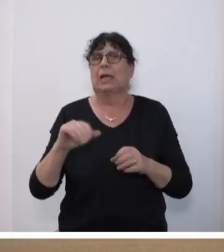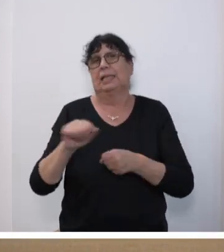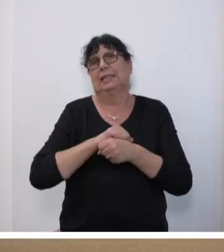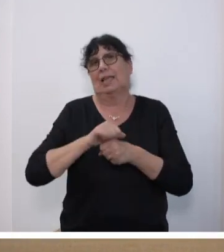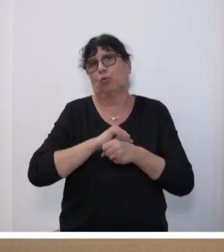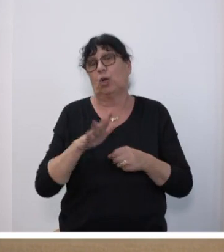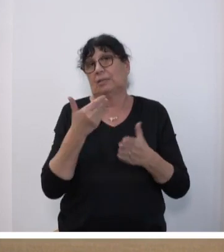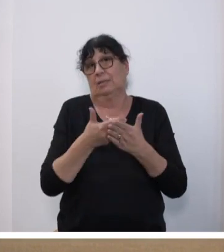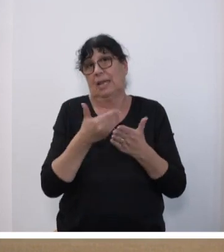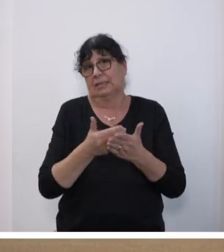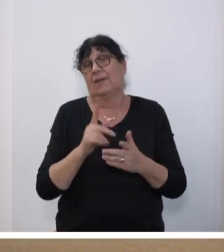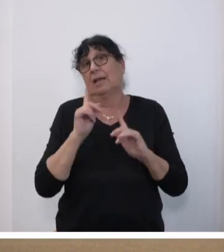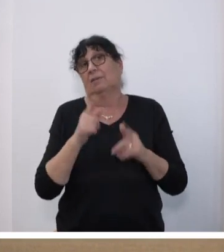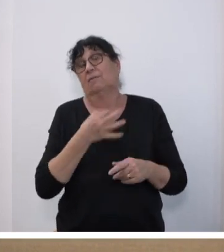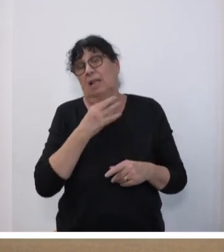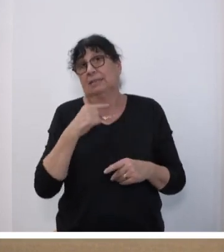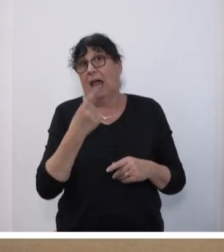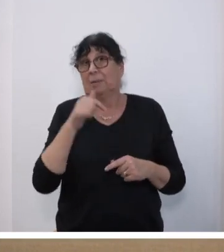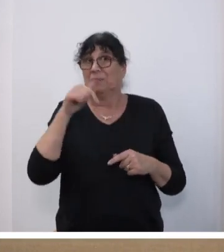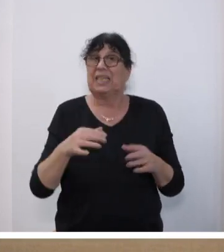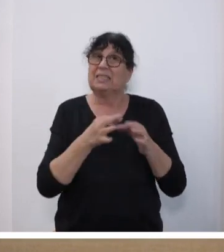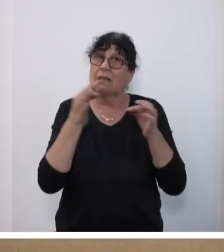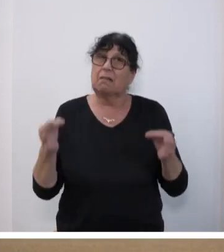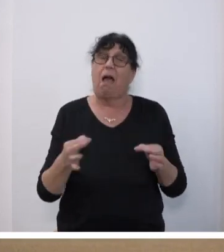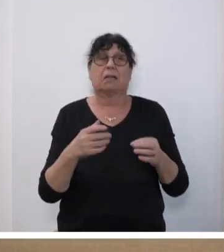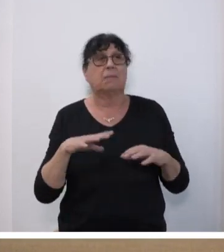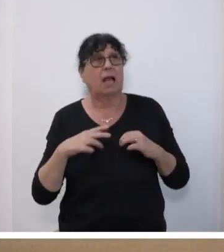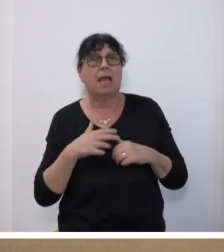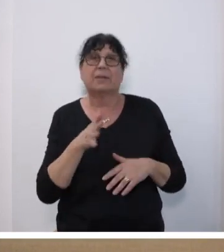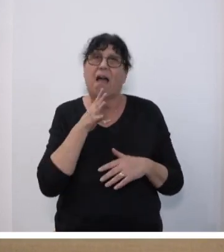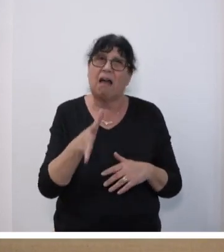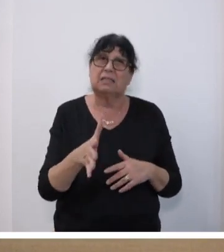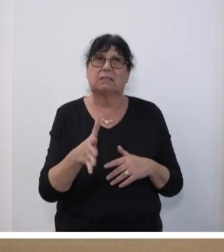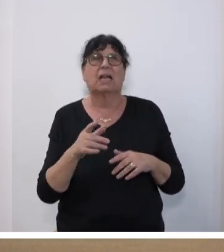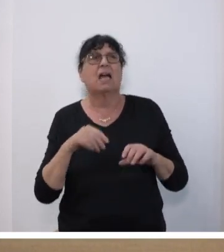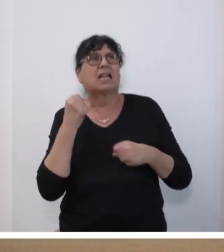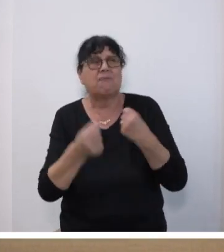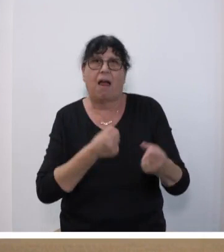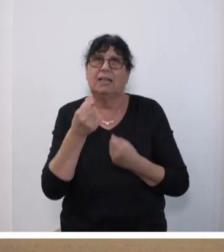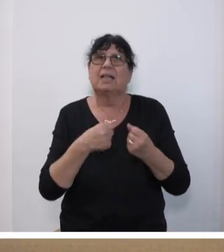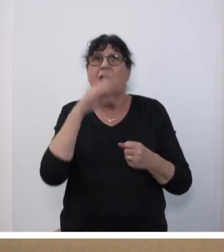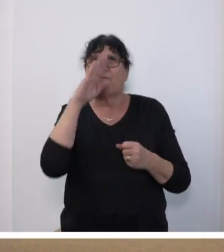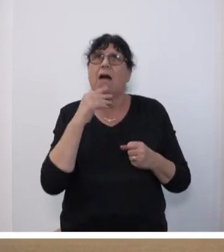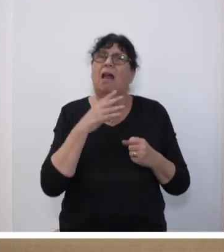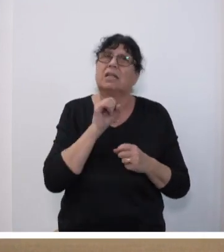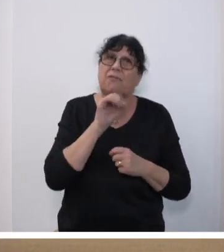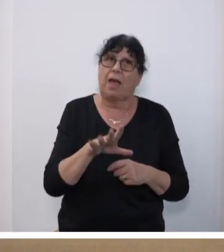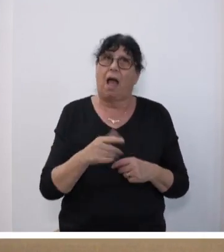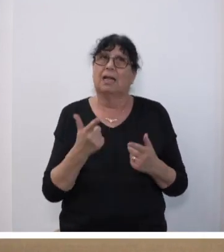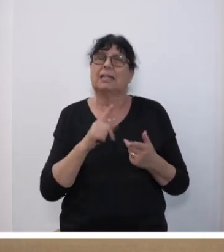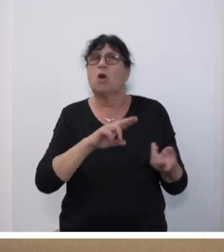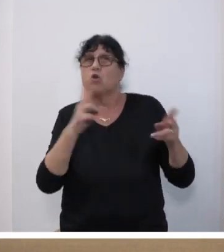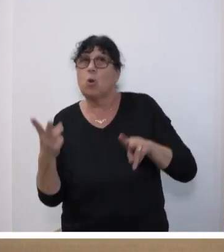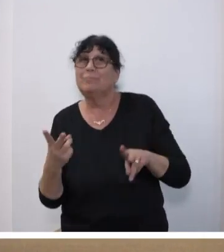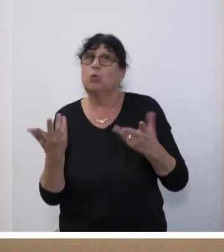sagen, was wir in diesen Tagen erleben an Hass, an Gewalt, an Vaterlandsverrat und auch an Umsturzfantasien, das ist